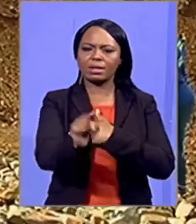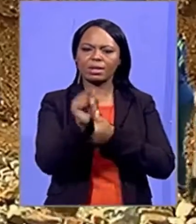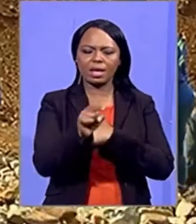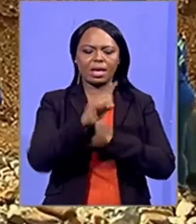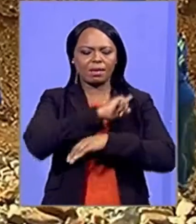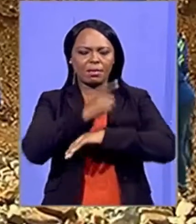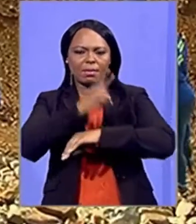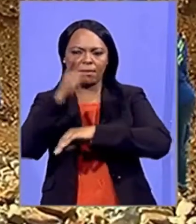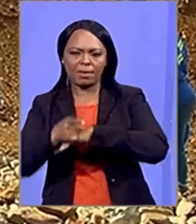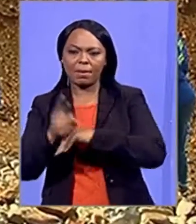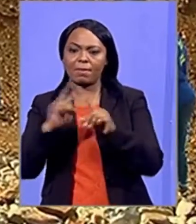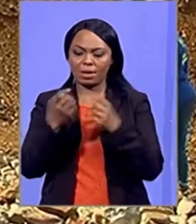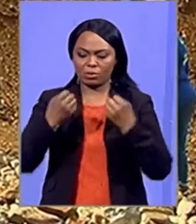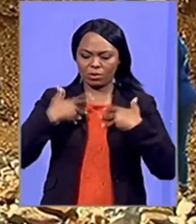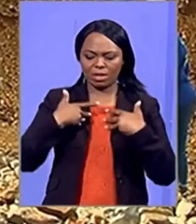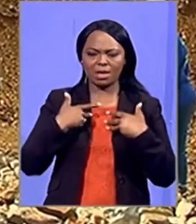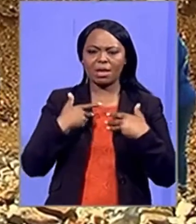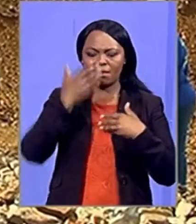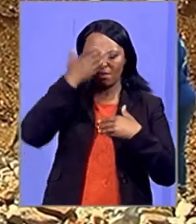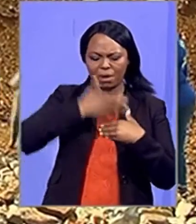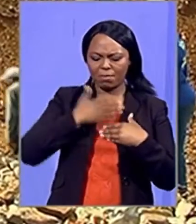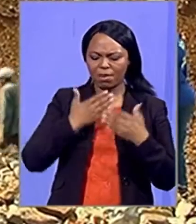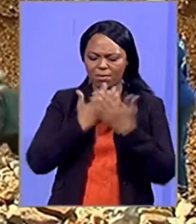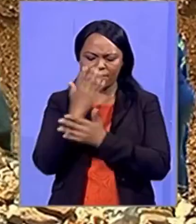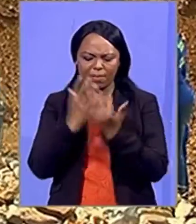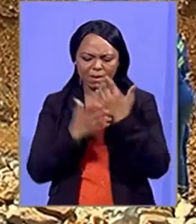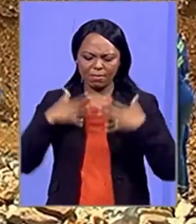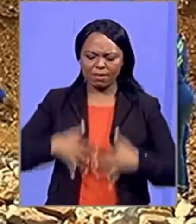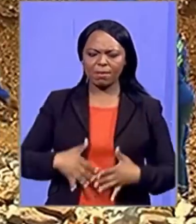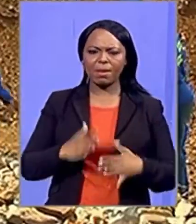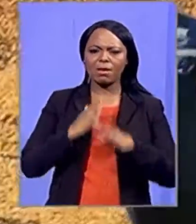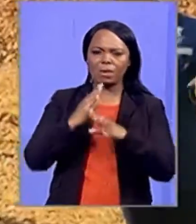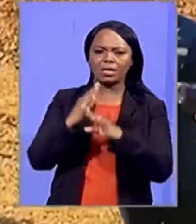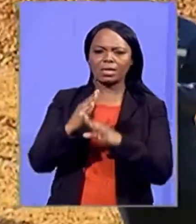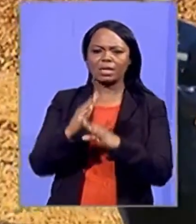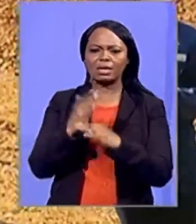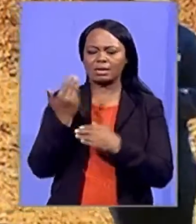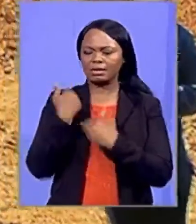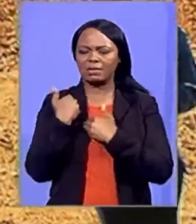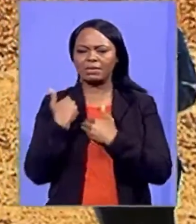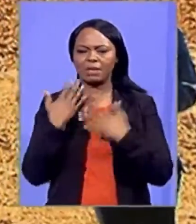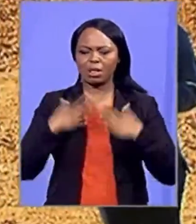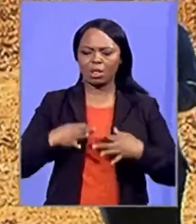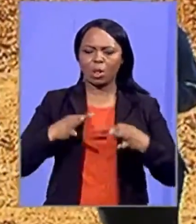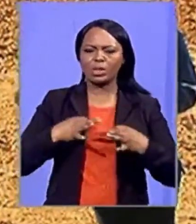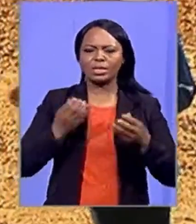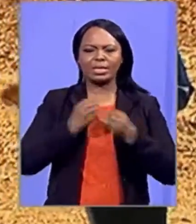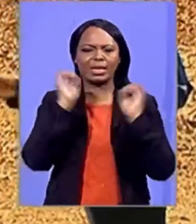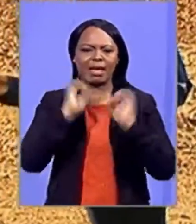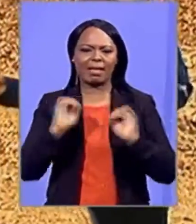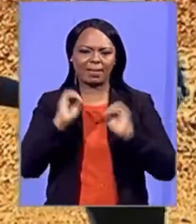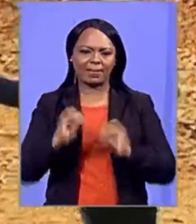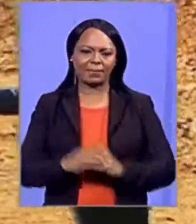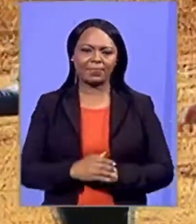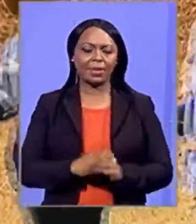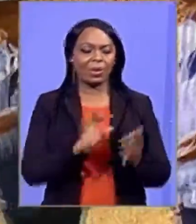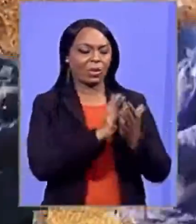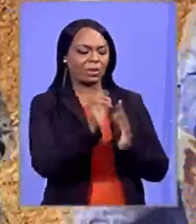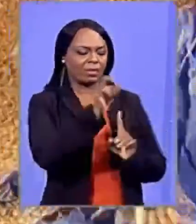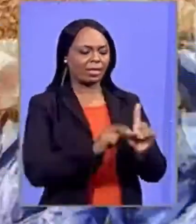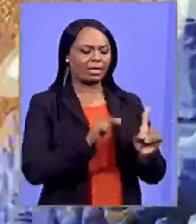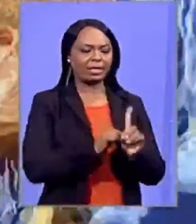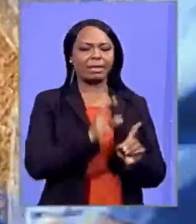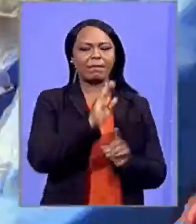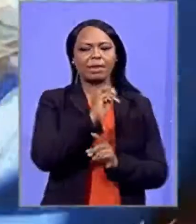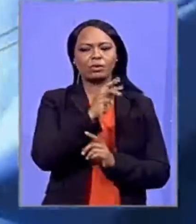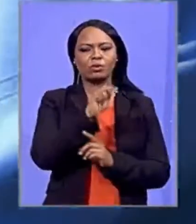tšeo. Le ge SABC e hweditše bašomi ba thiba meepo ye ya marela ntle le diaparo tša tšhireletšo tša maleba, monkontraka e lego Bethuel